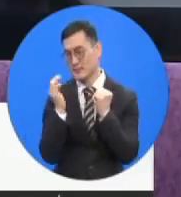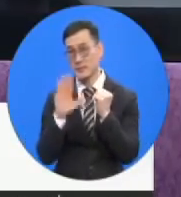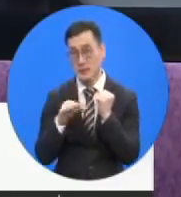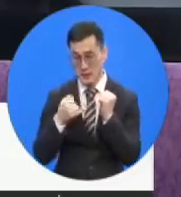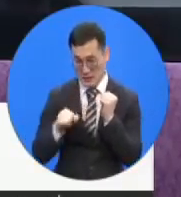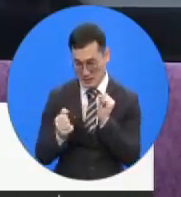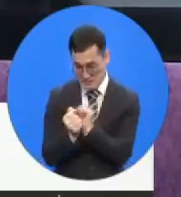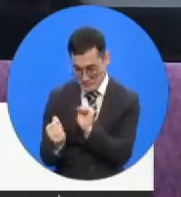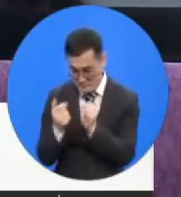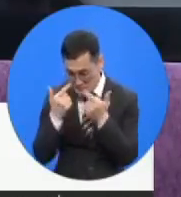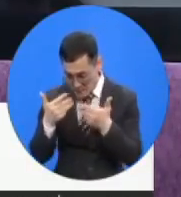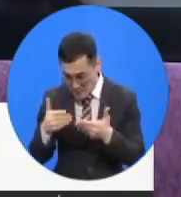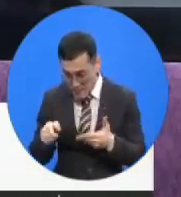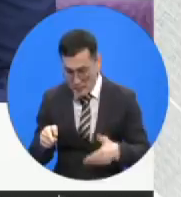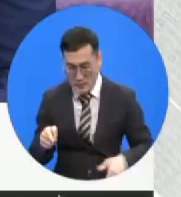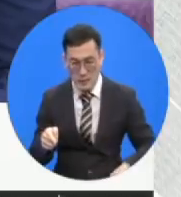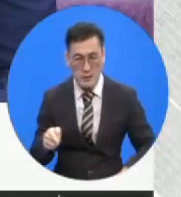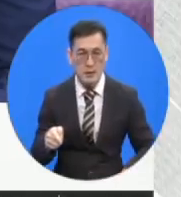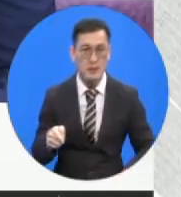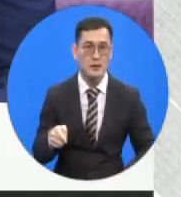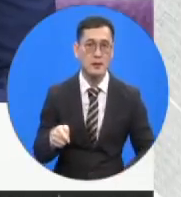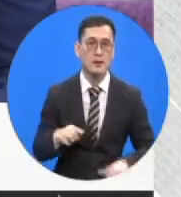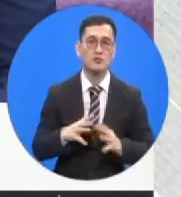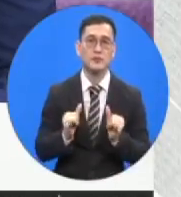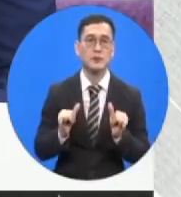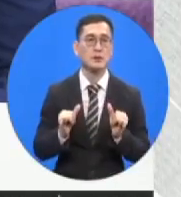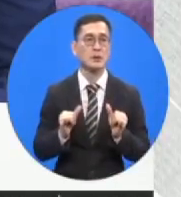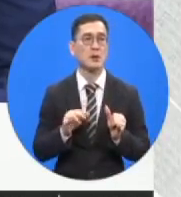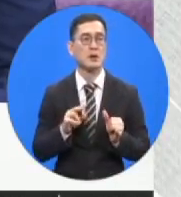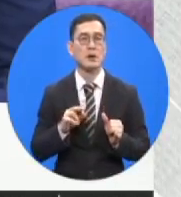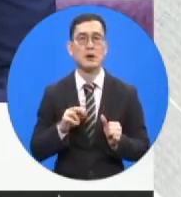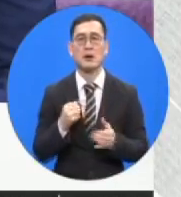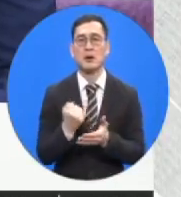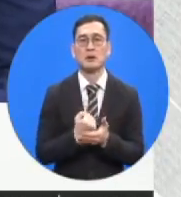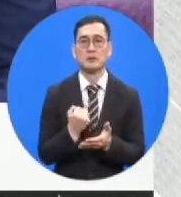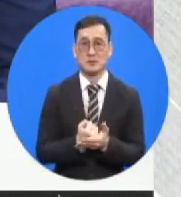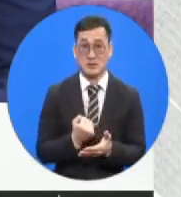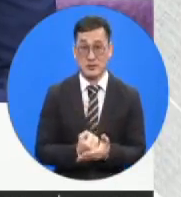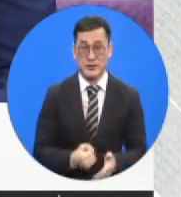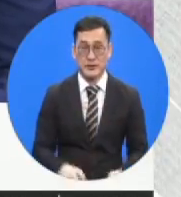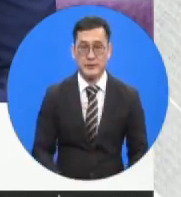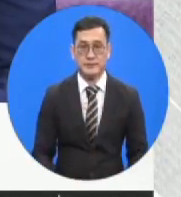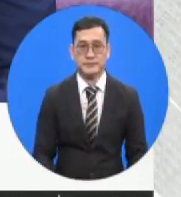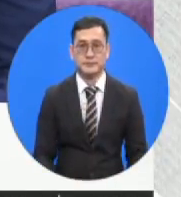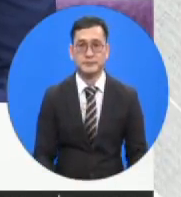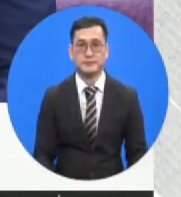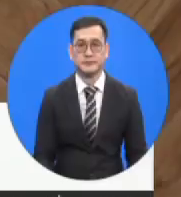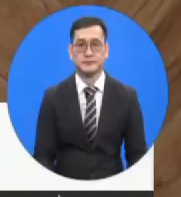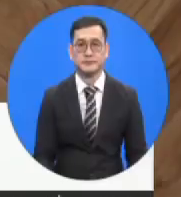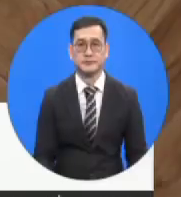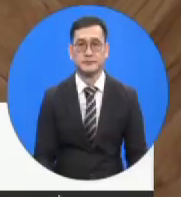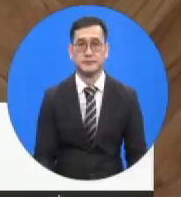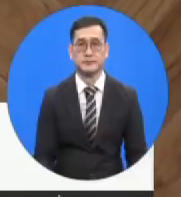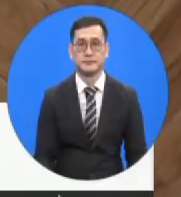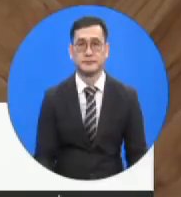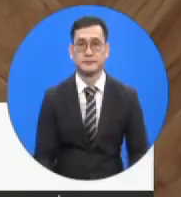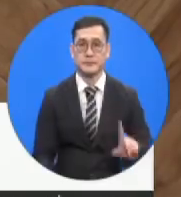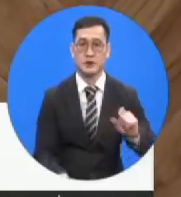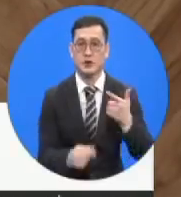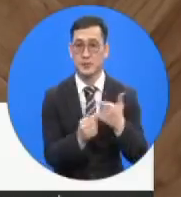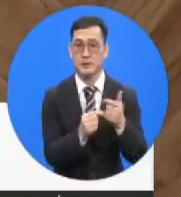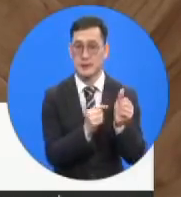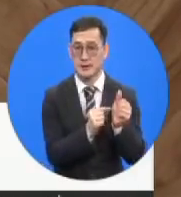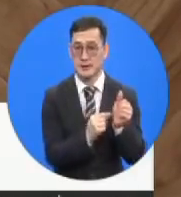확진자로 나왔다는 사실을 보면서 많은 국민들이 안타깝고 또 걱정스럽습니다. 예, 16번 환자 관련해서 좀 두 가지가 사실은